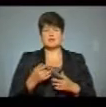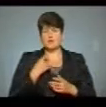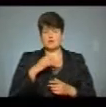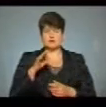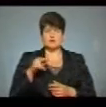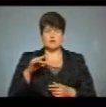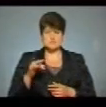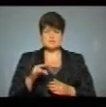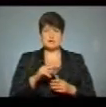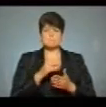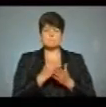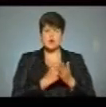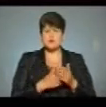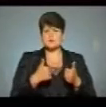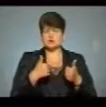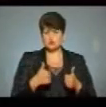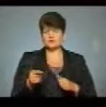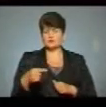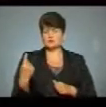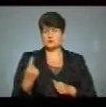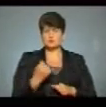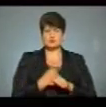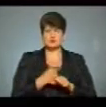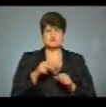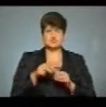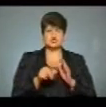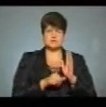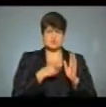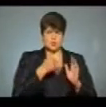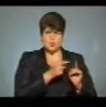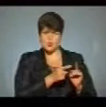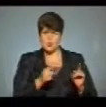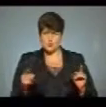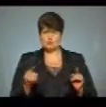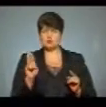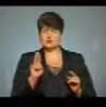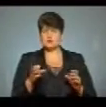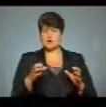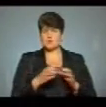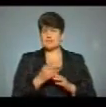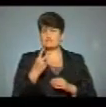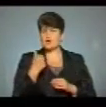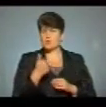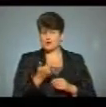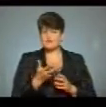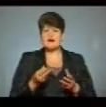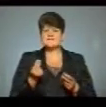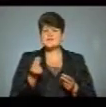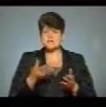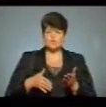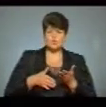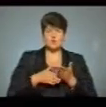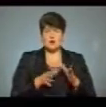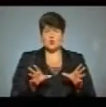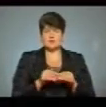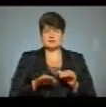Процика, програма «Добре» в Тернопільській області діє з 2016 року, у Шумській громаді – 2 роки. Вона фінансово допомагає